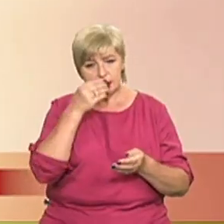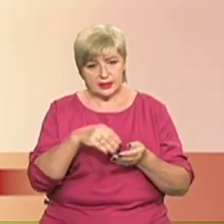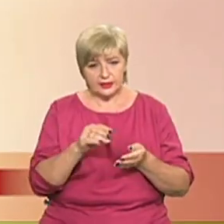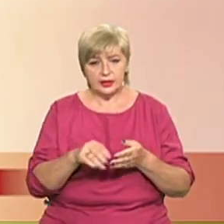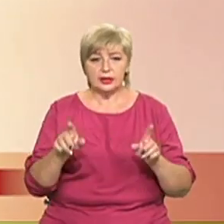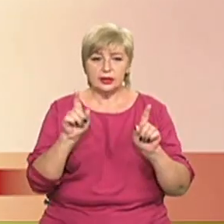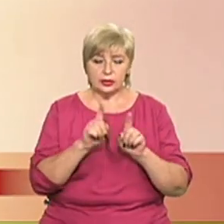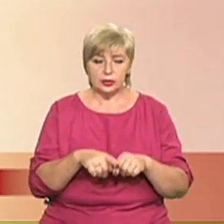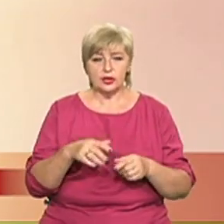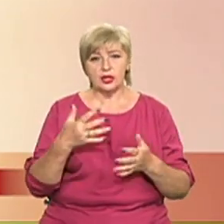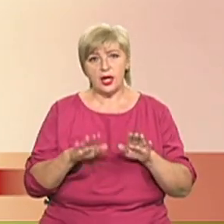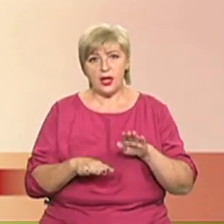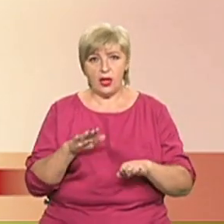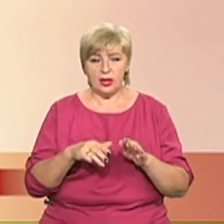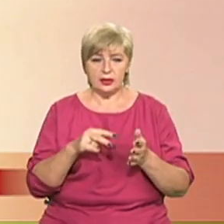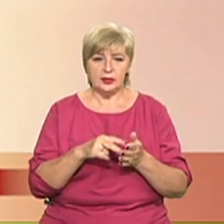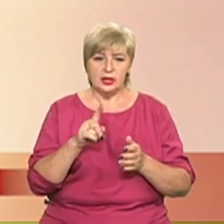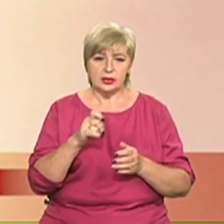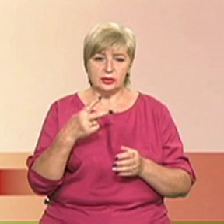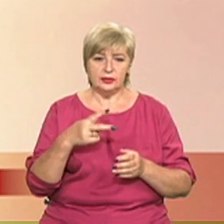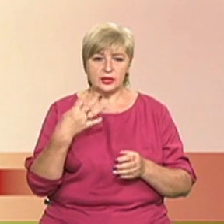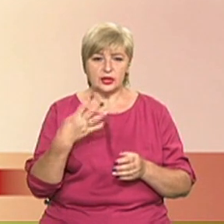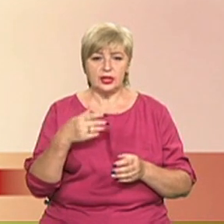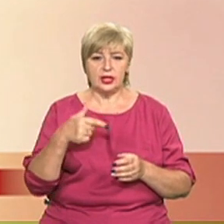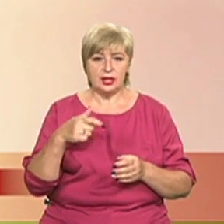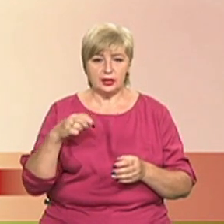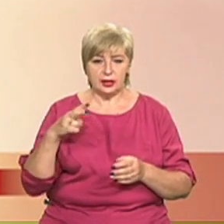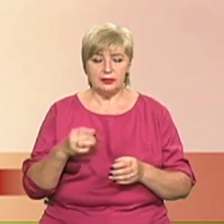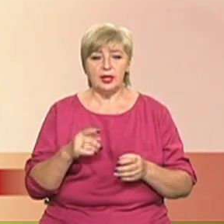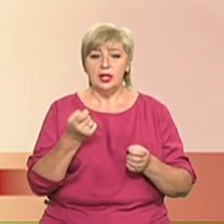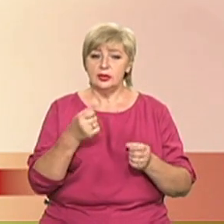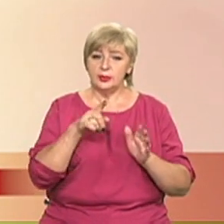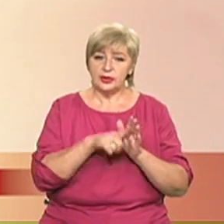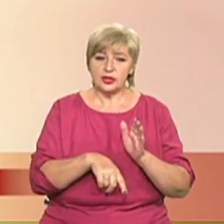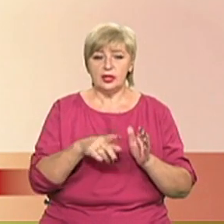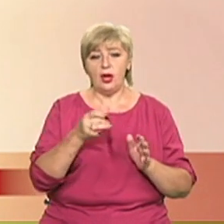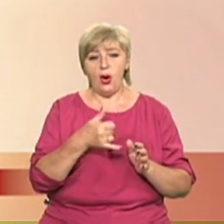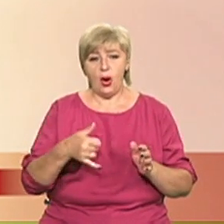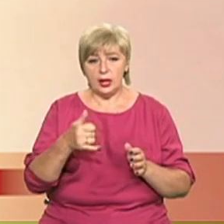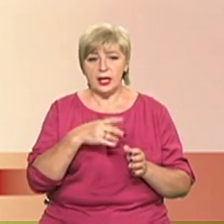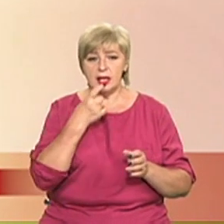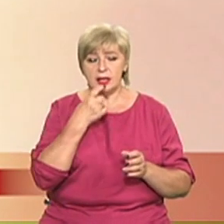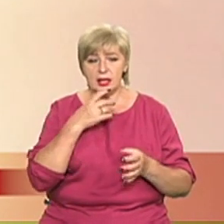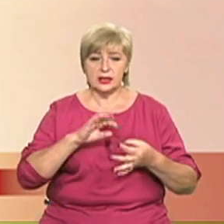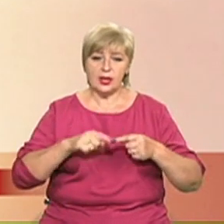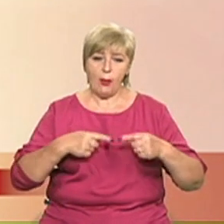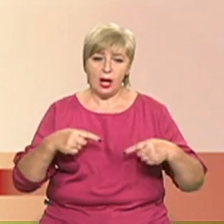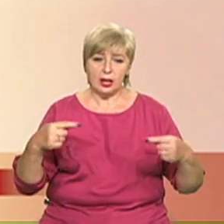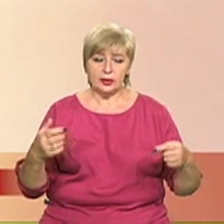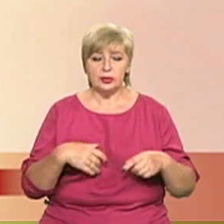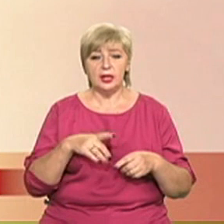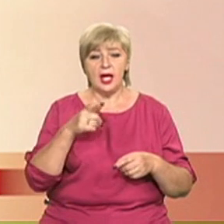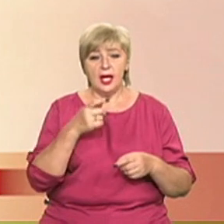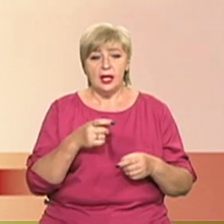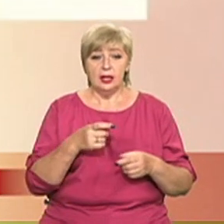Кілограм у середньому коштує 124 гривні. Трохи подешевшала олія, яйця та макарони. Не змінилась вартість хліба, молока та